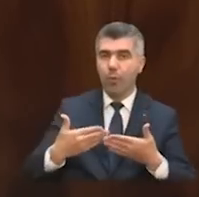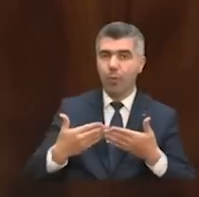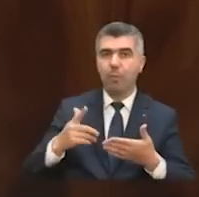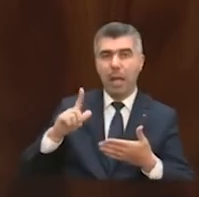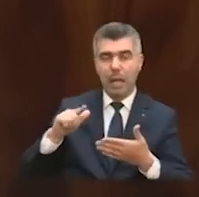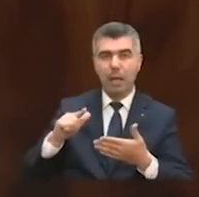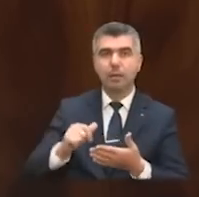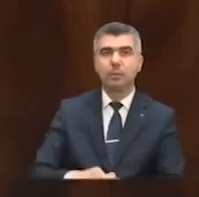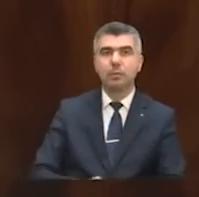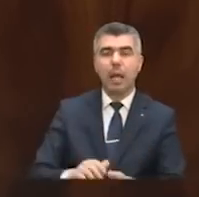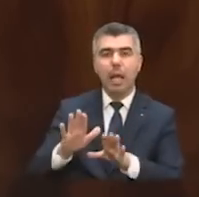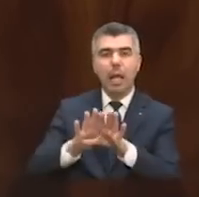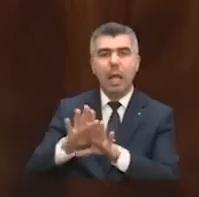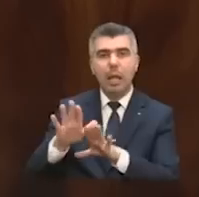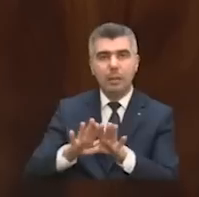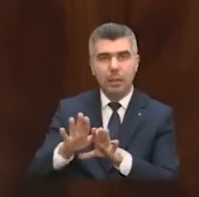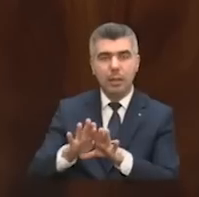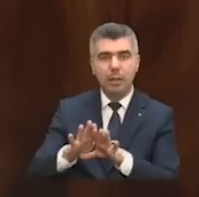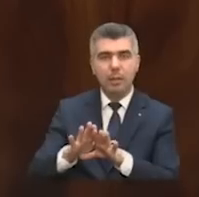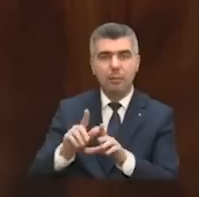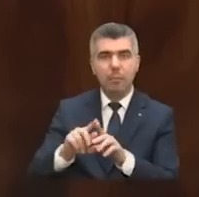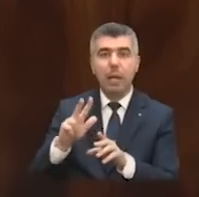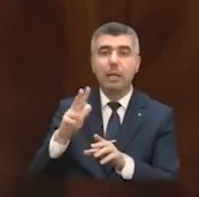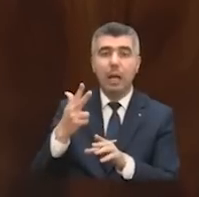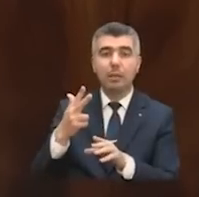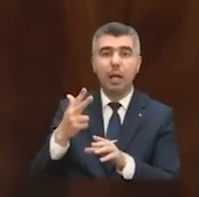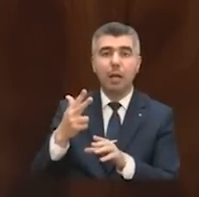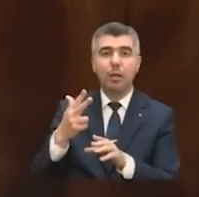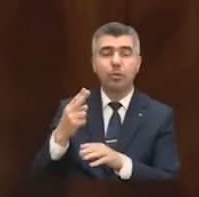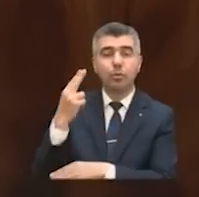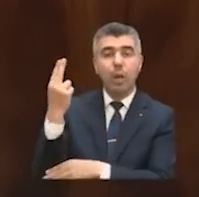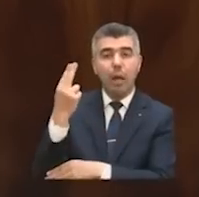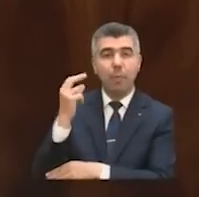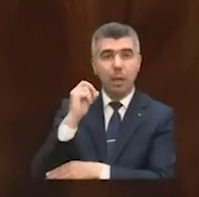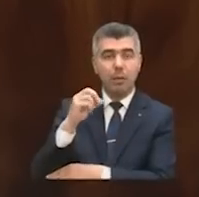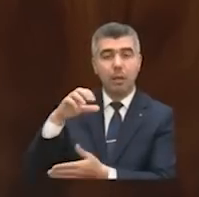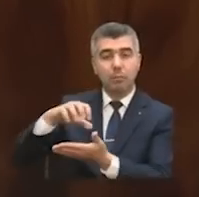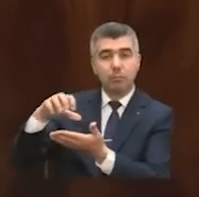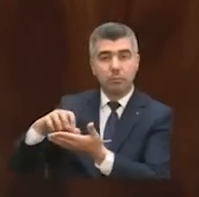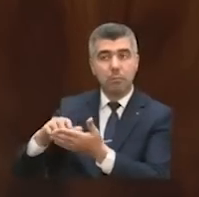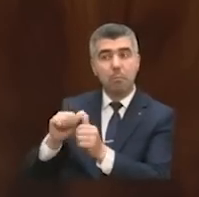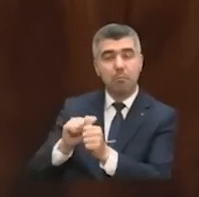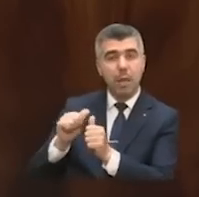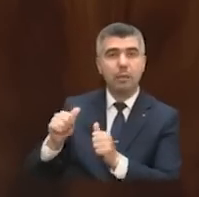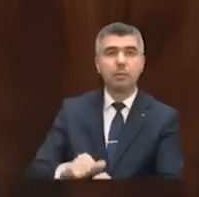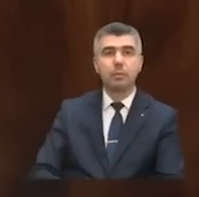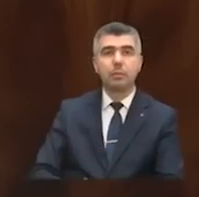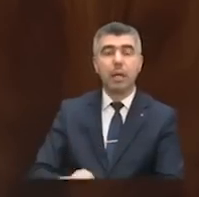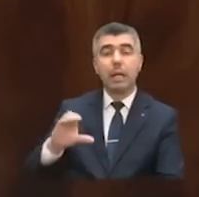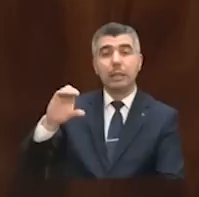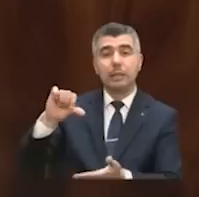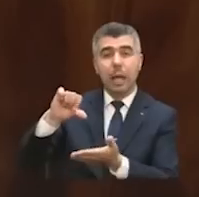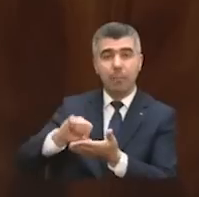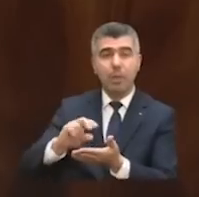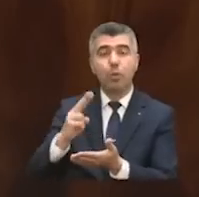واش أكادير ما خصهاش ثلاثة الجامعات في المنطقة اللي كتمشي فيها؟ واش الدار البيضاء ما